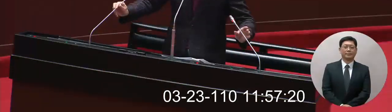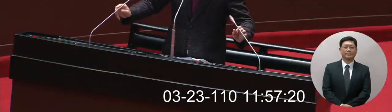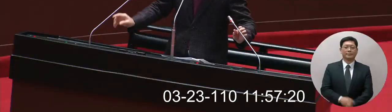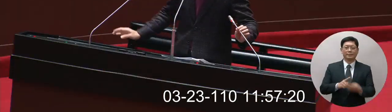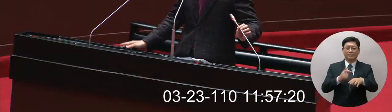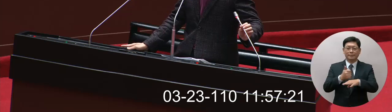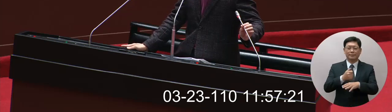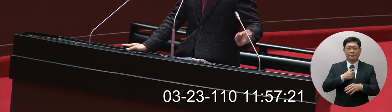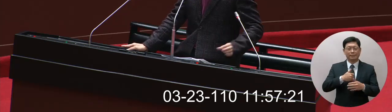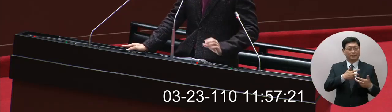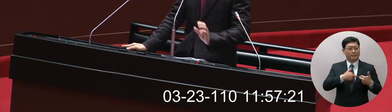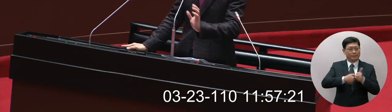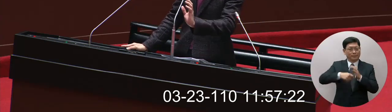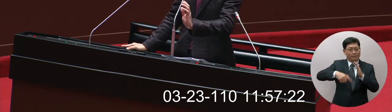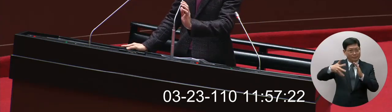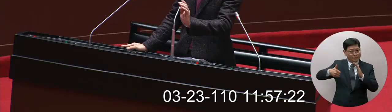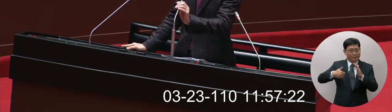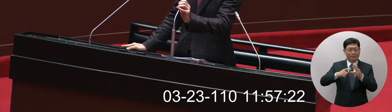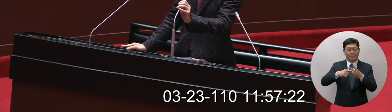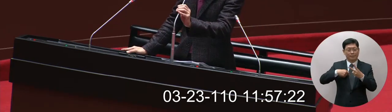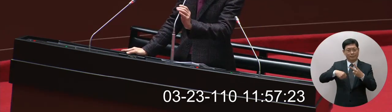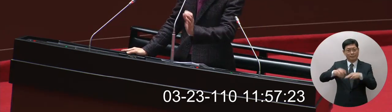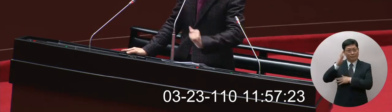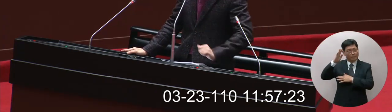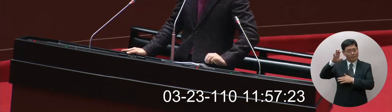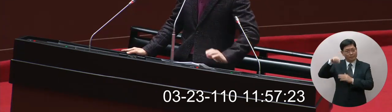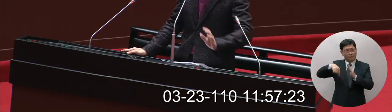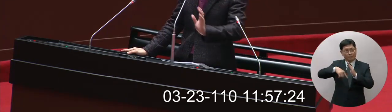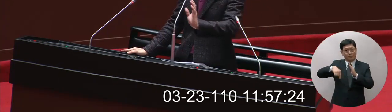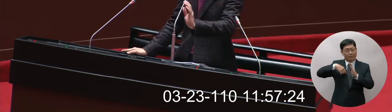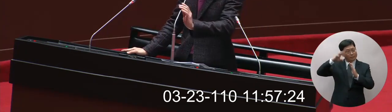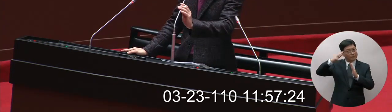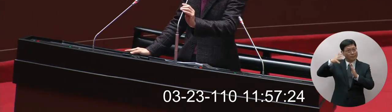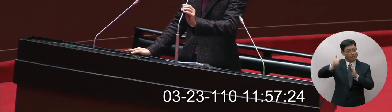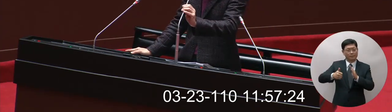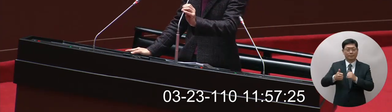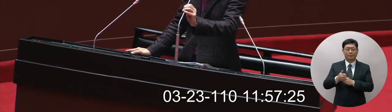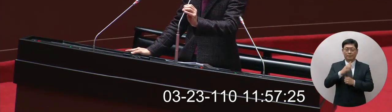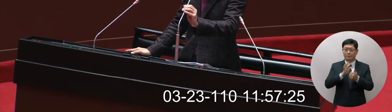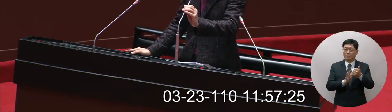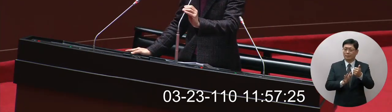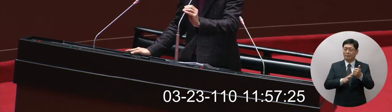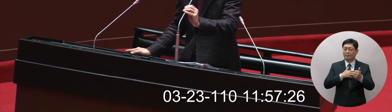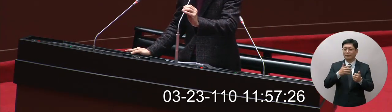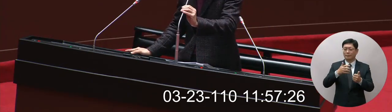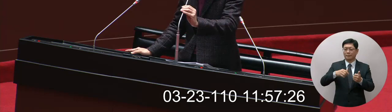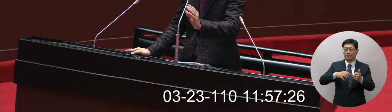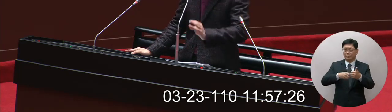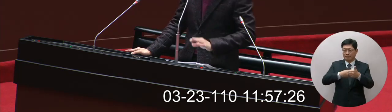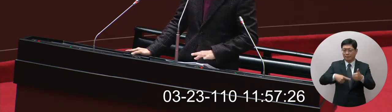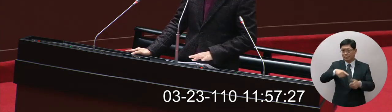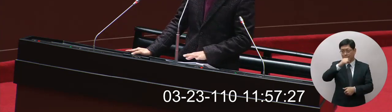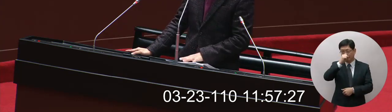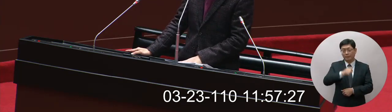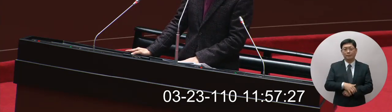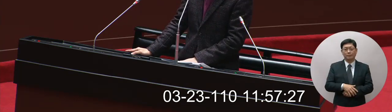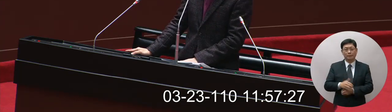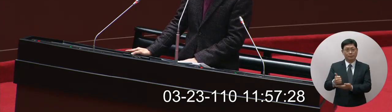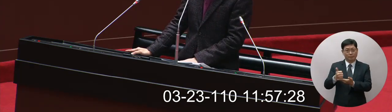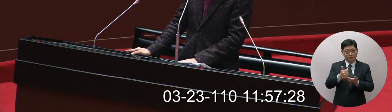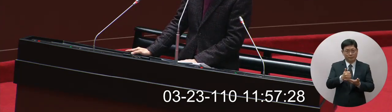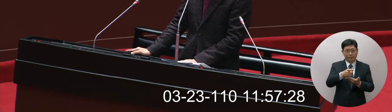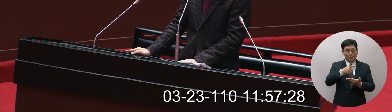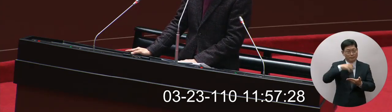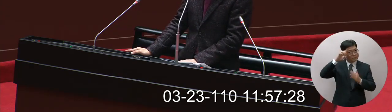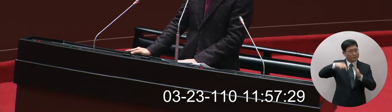主席、蔡副院长、行政院苏院长及那个所有行政团队，各位委员大家好哈！各位，请主席，